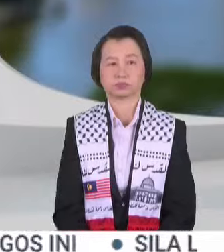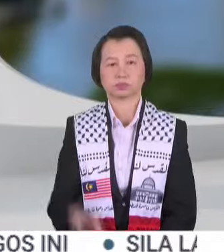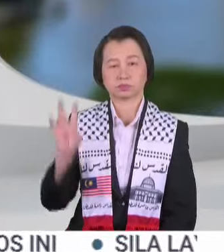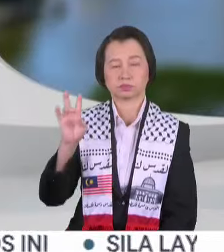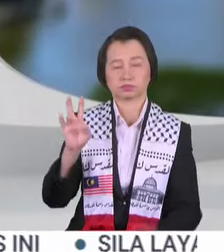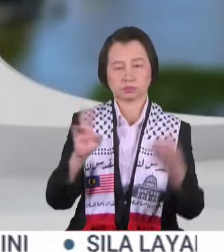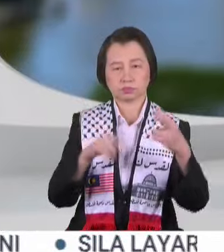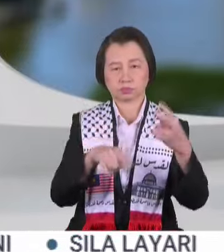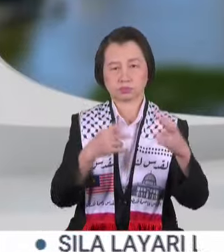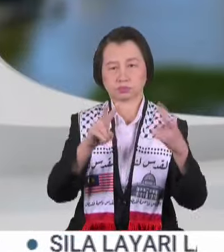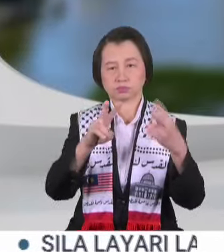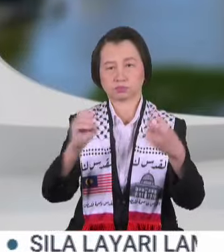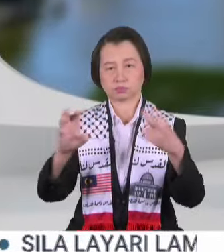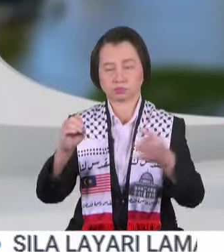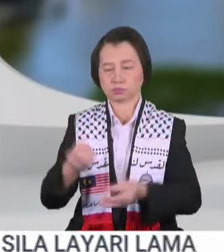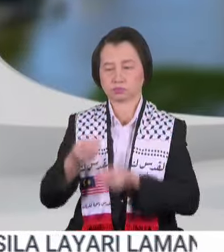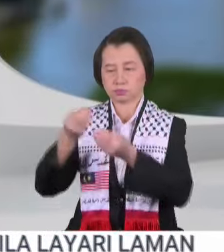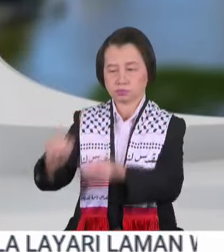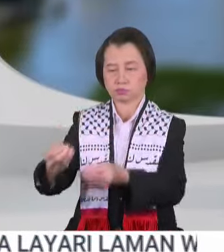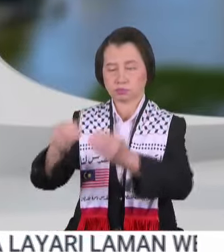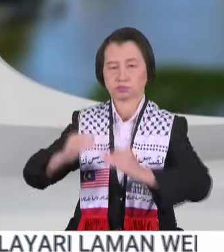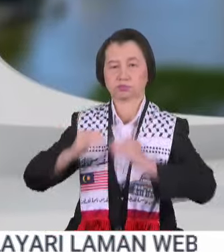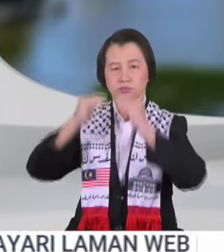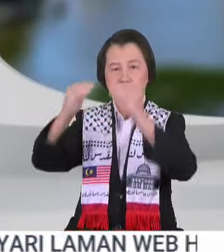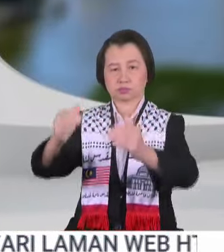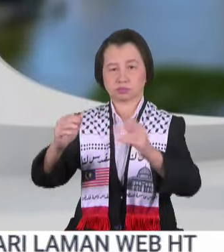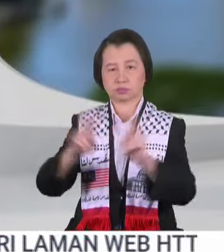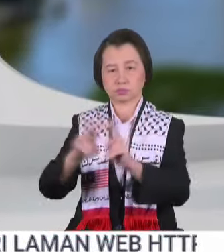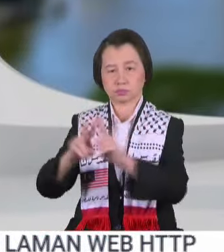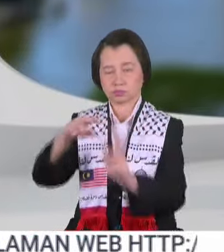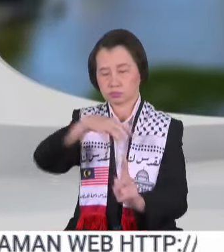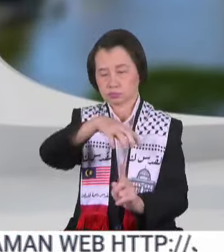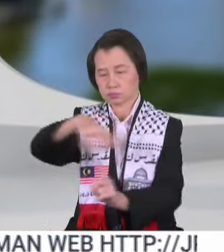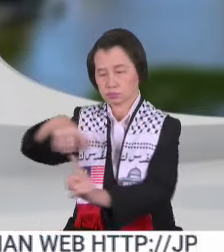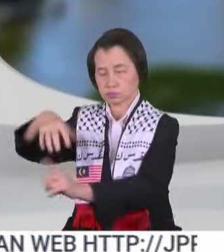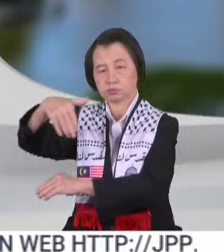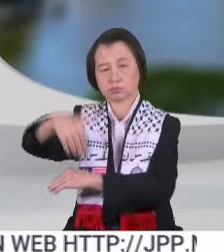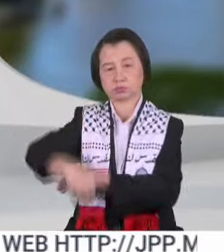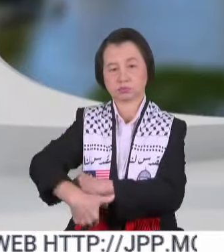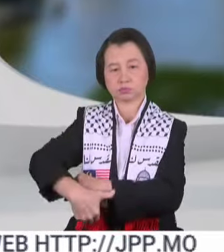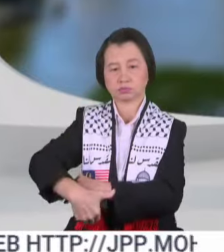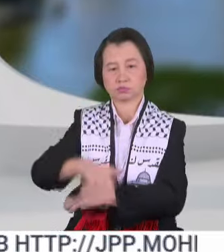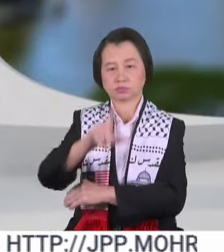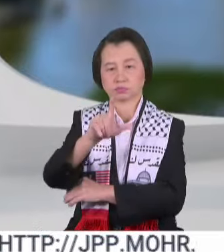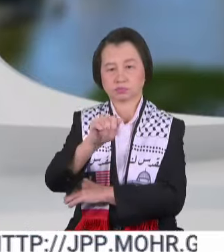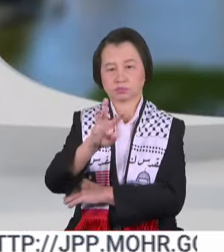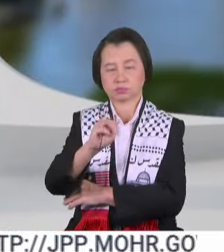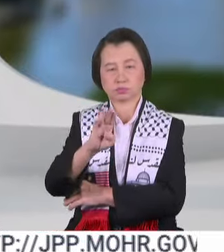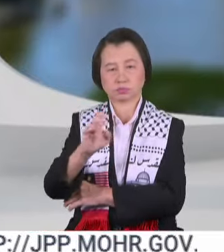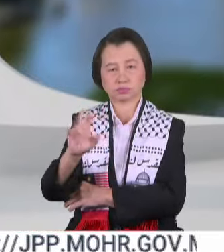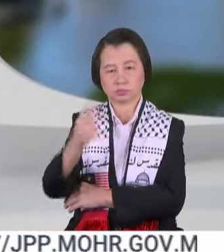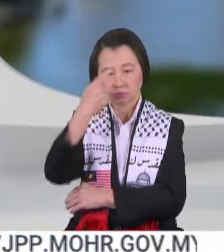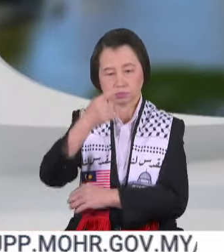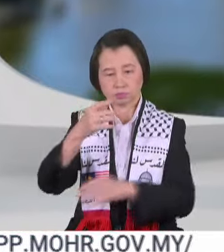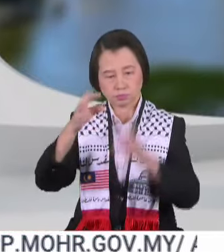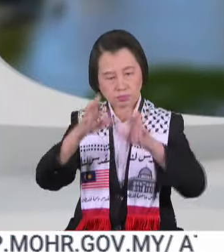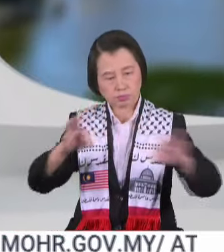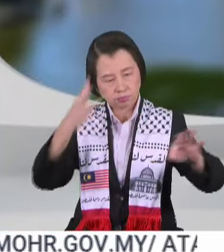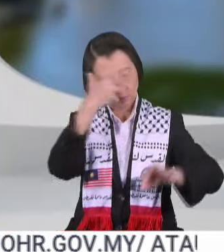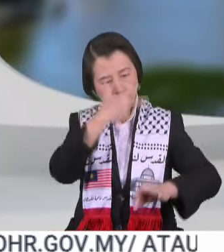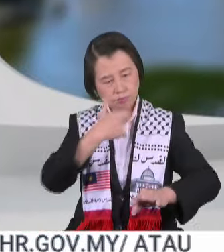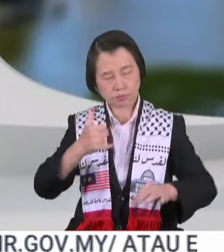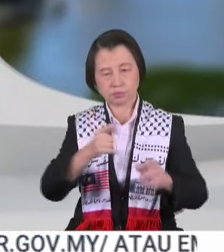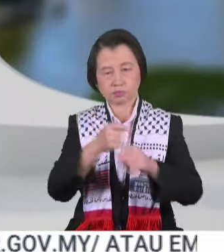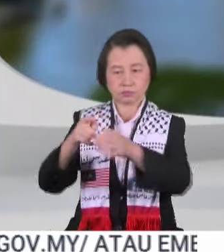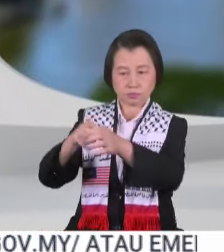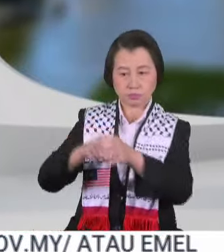Sejumlah RM200,000 diperuntukkan bagi menaik taraf pusat penjaja pasar malam di Limbang, ia sebagai usaha mengindahkan kawasan tersebut